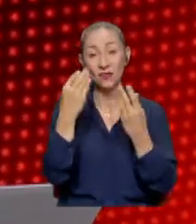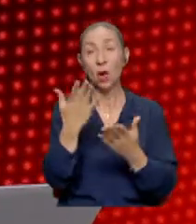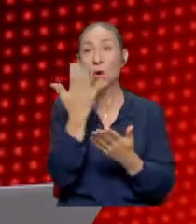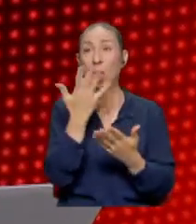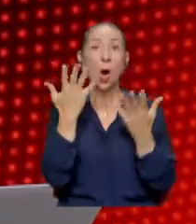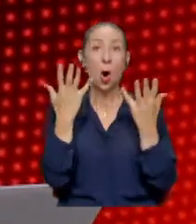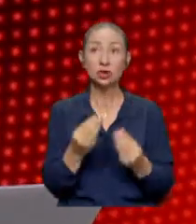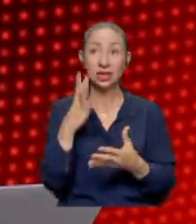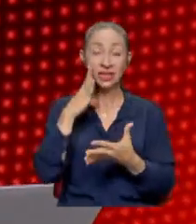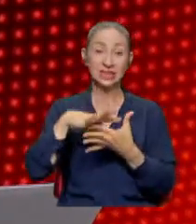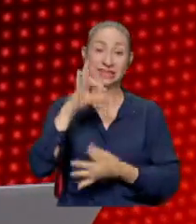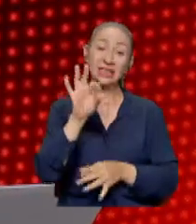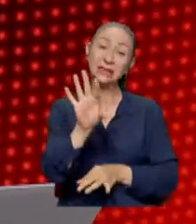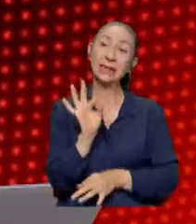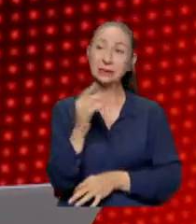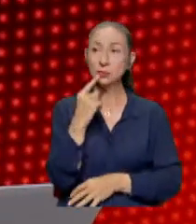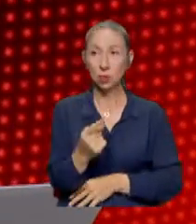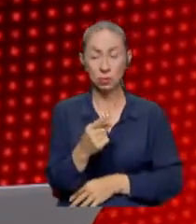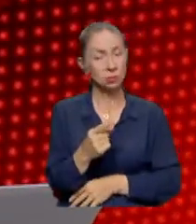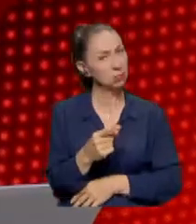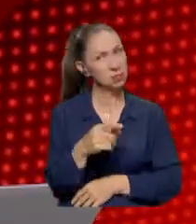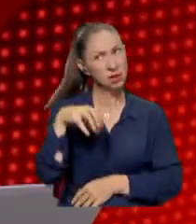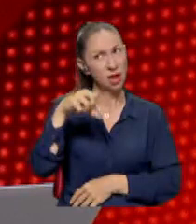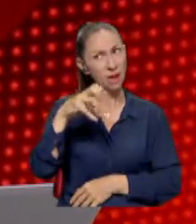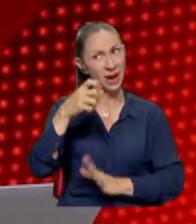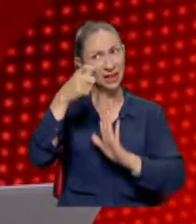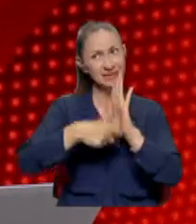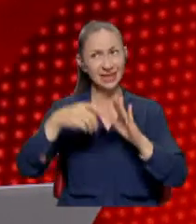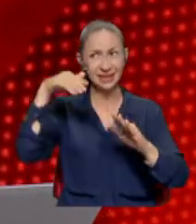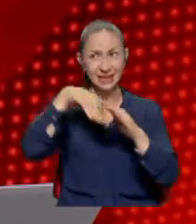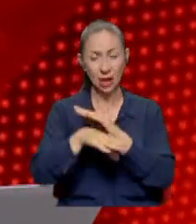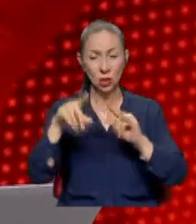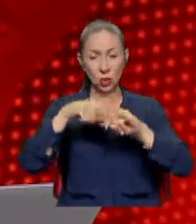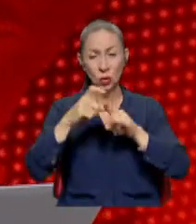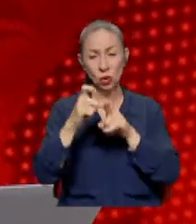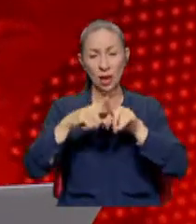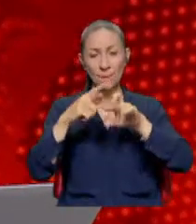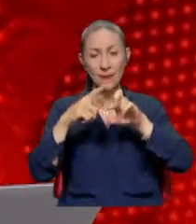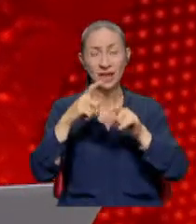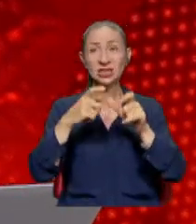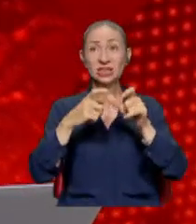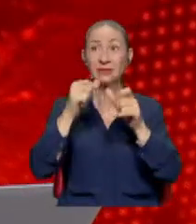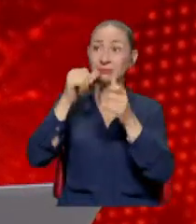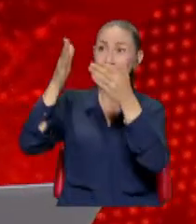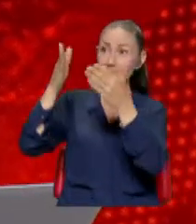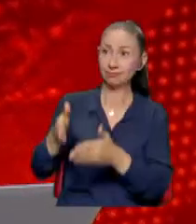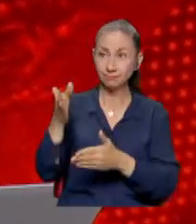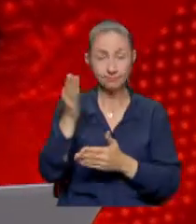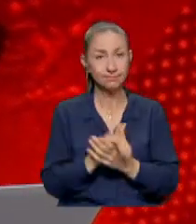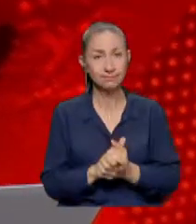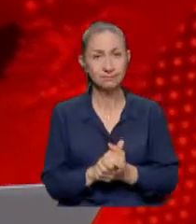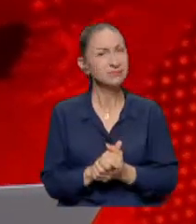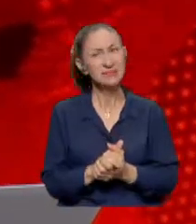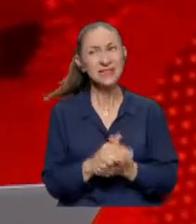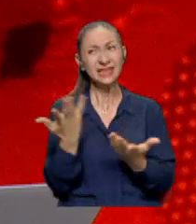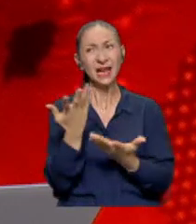okullarda olsun, insanımız seçsin diyor AK Parti listelerinden giren Hüdaparlı Şahzade Demir. Ne